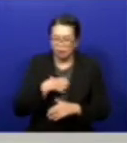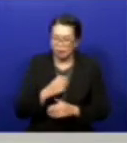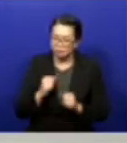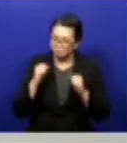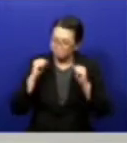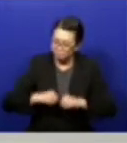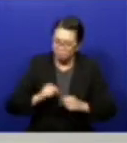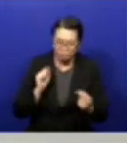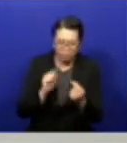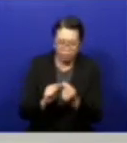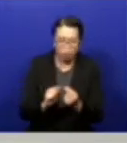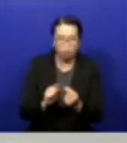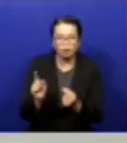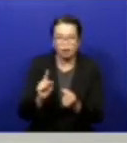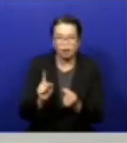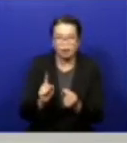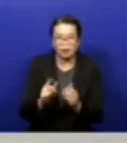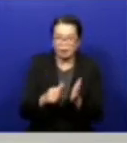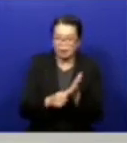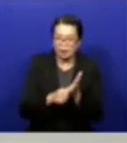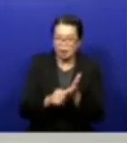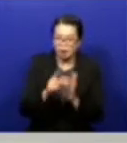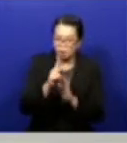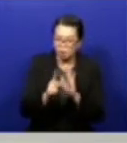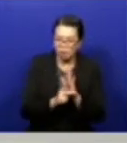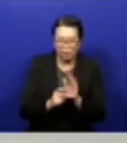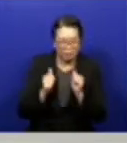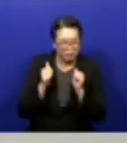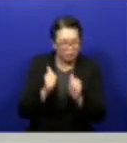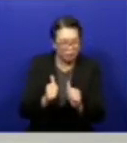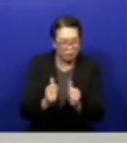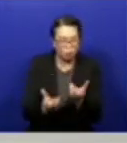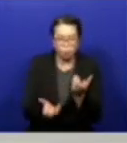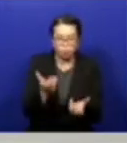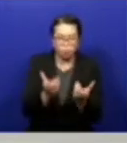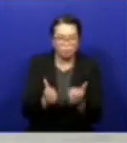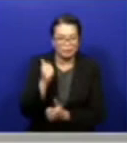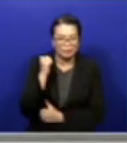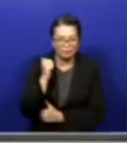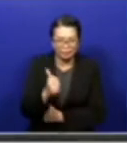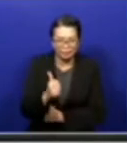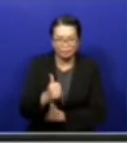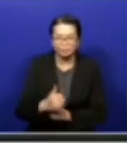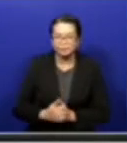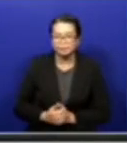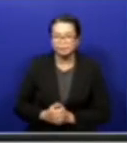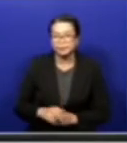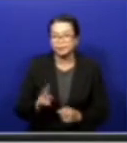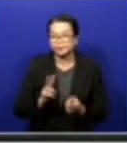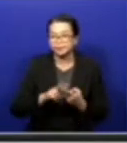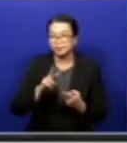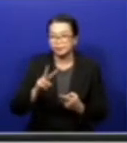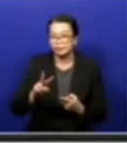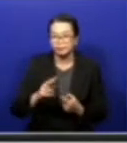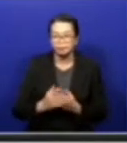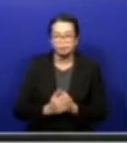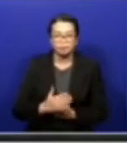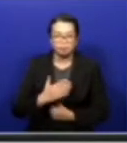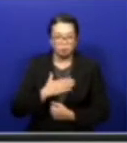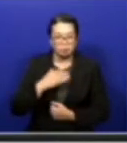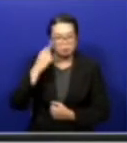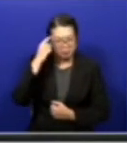ย่างยิ่งครับเป็นการปฏิรูปที่ดีมากสิ่งที่ข้อที่สองที่ผมเห็นด้ว